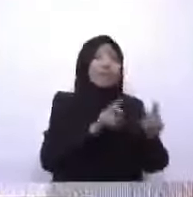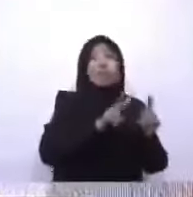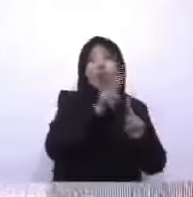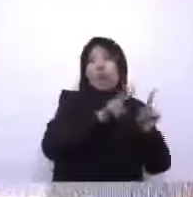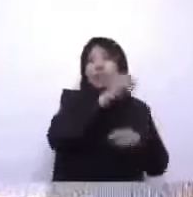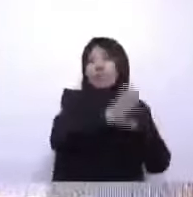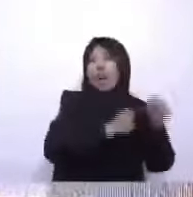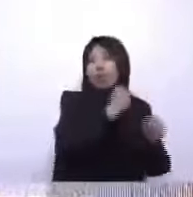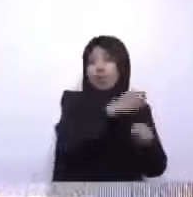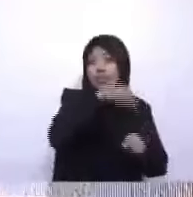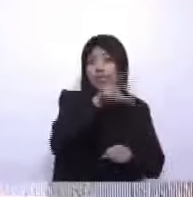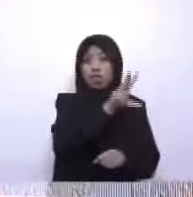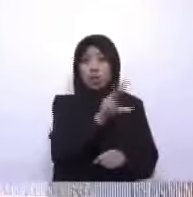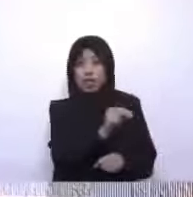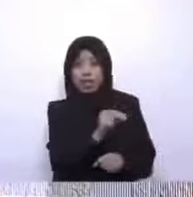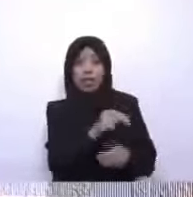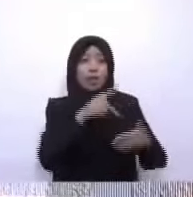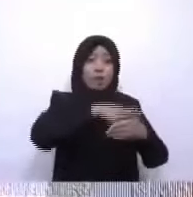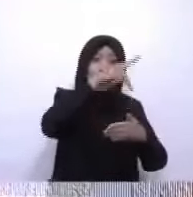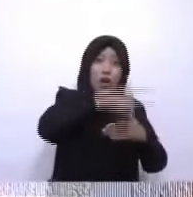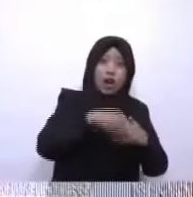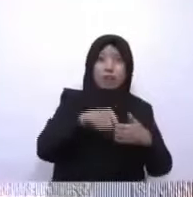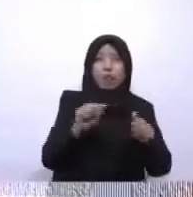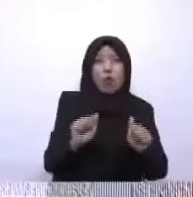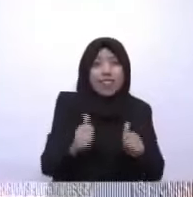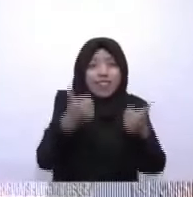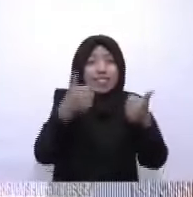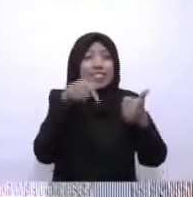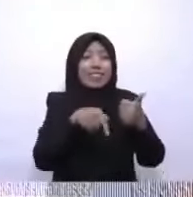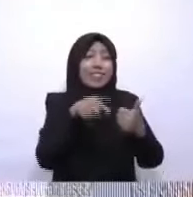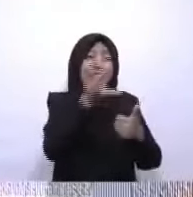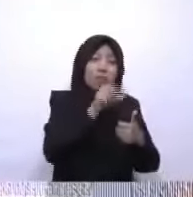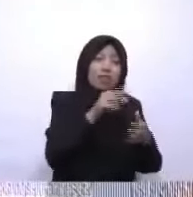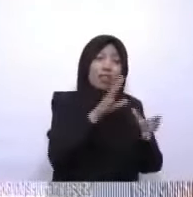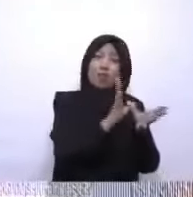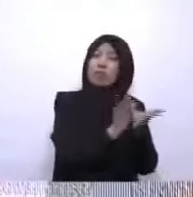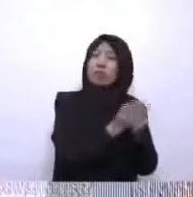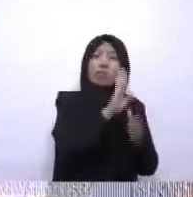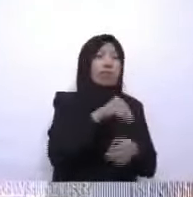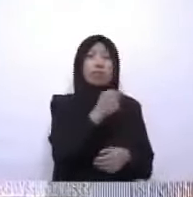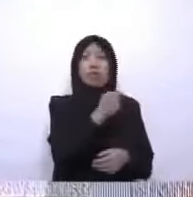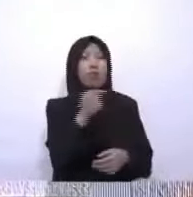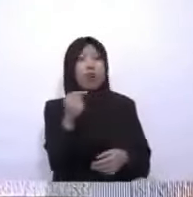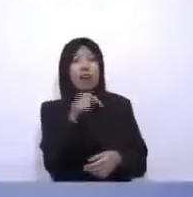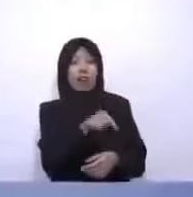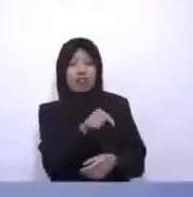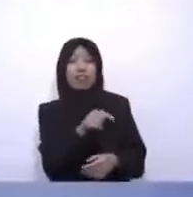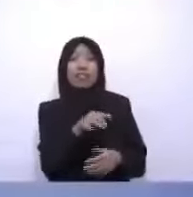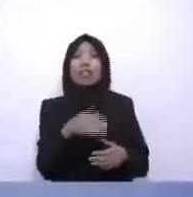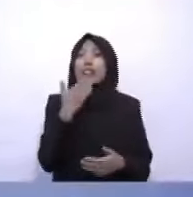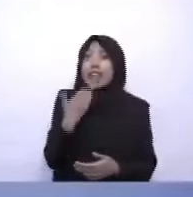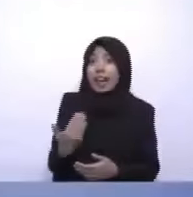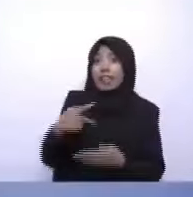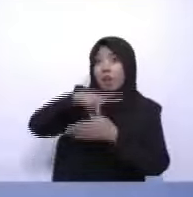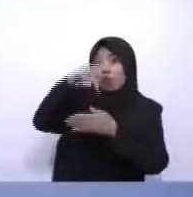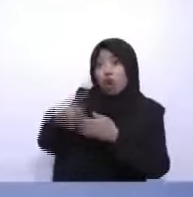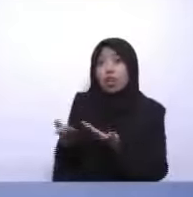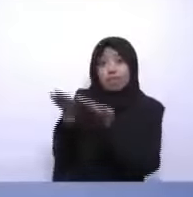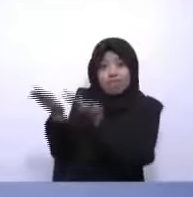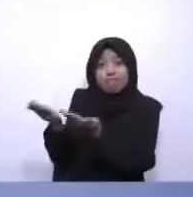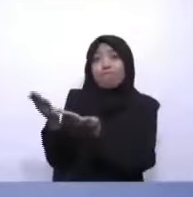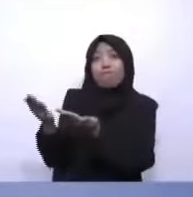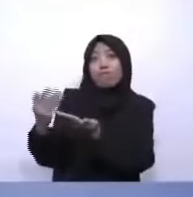Jawa Barat, kuantitas dan kualitas penyelenggara pendidikan inklusi masih kurang. Pertanyaannya, apa program Anda